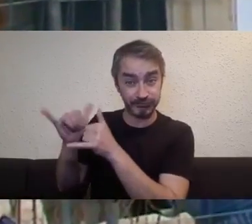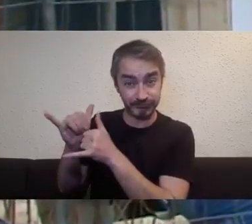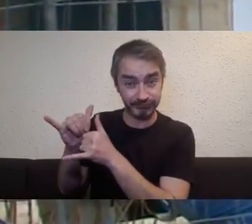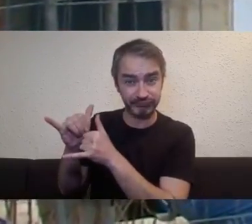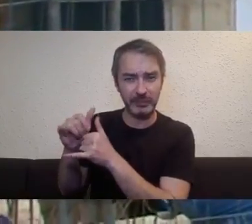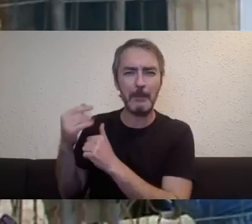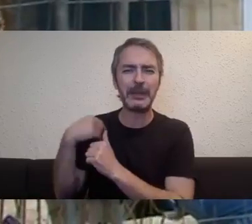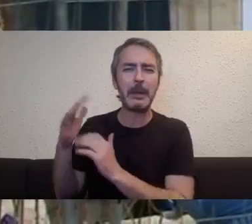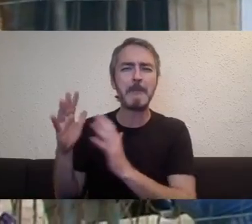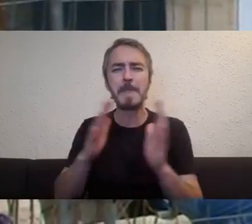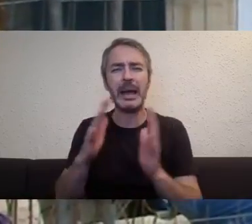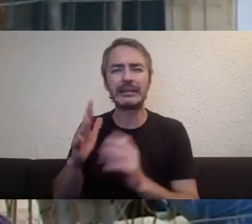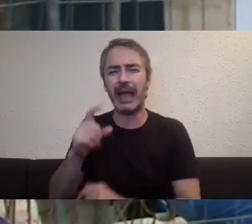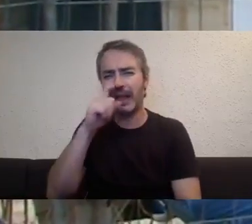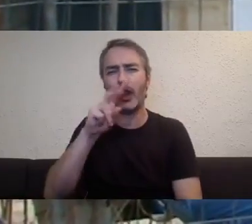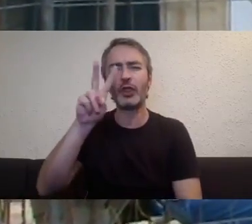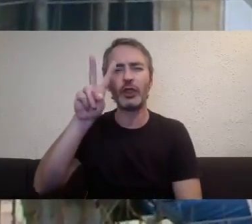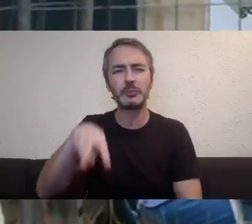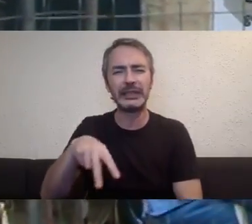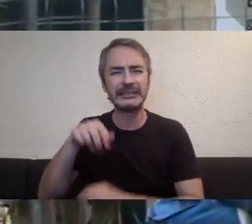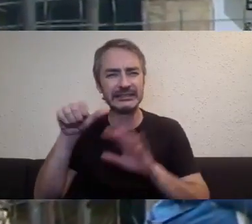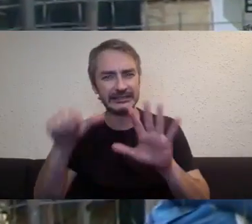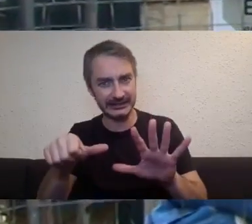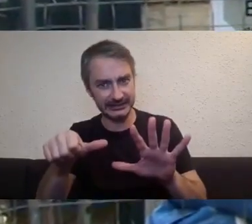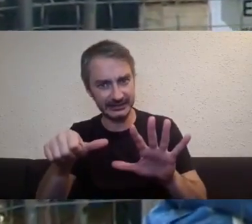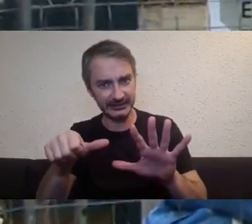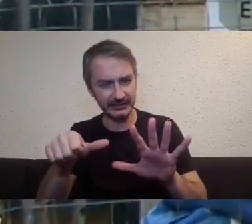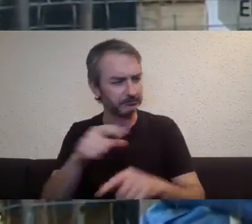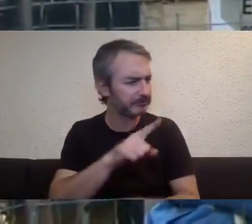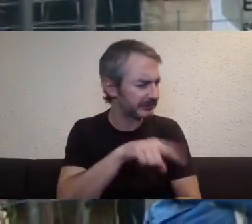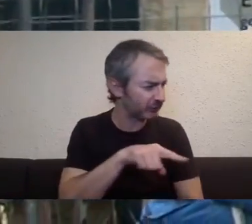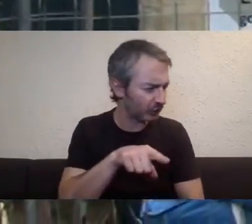del desallotjament d'això, que va ser el març del 2006,